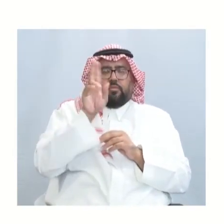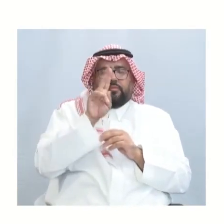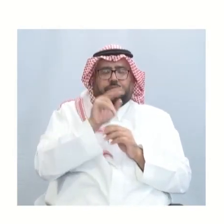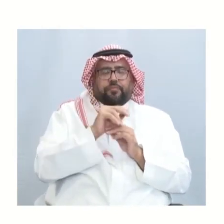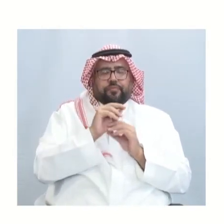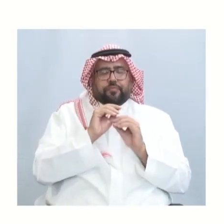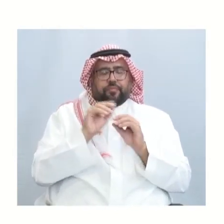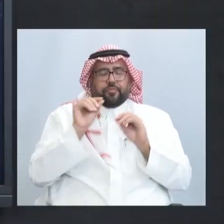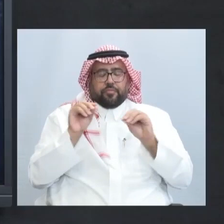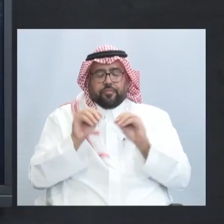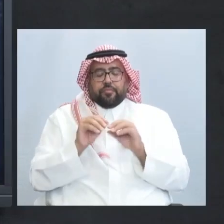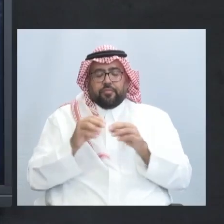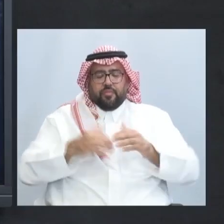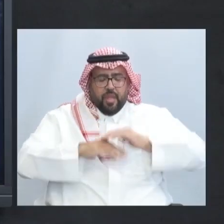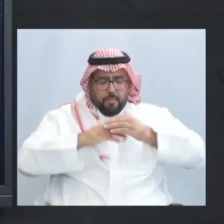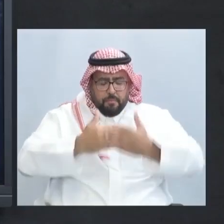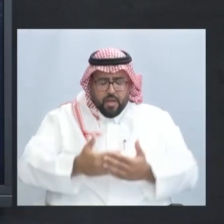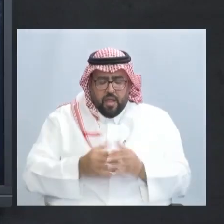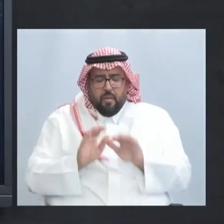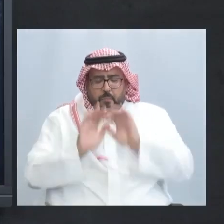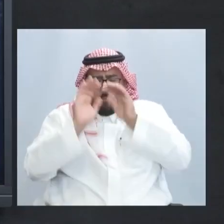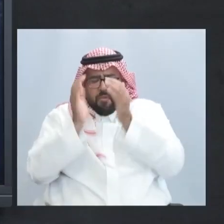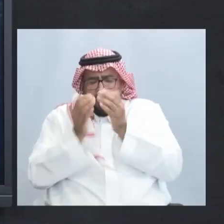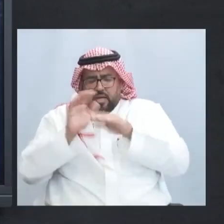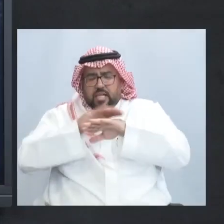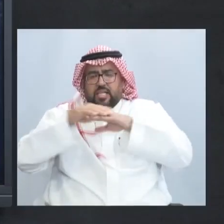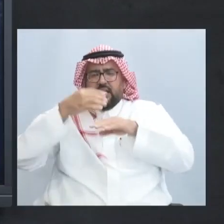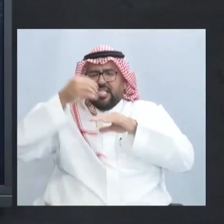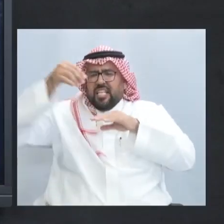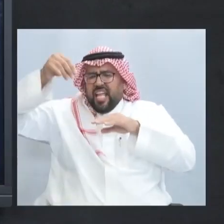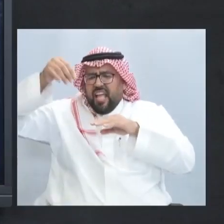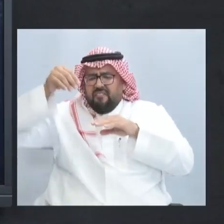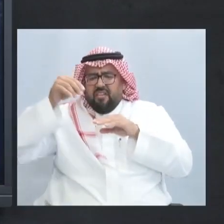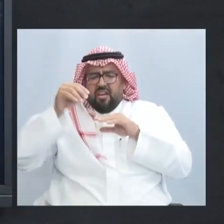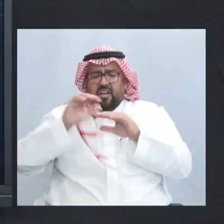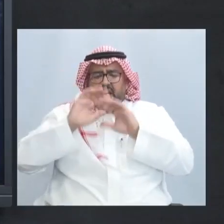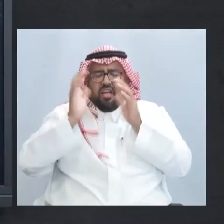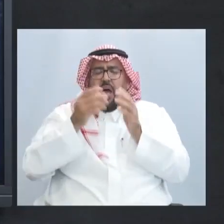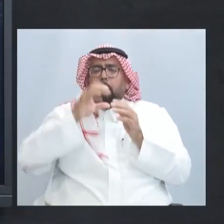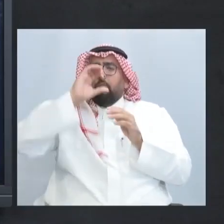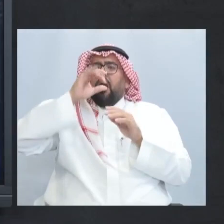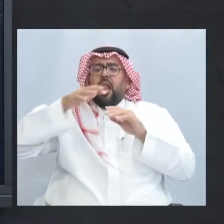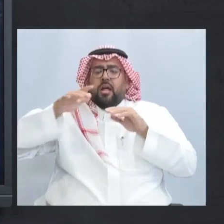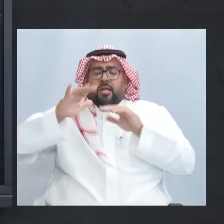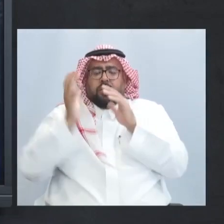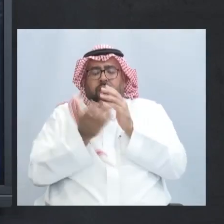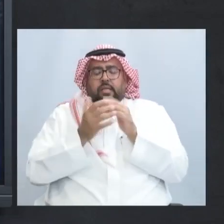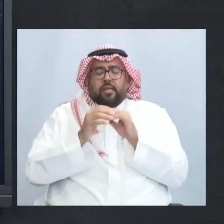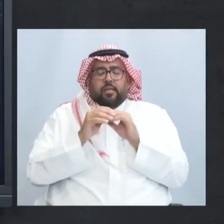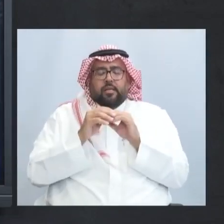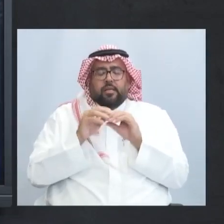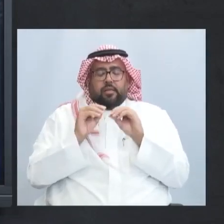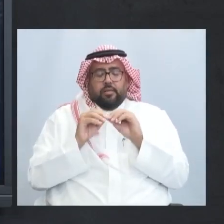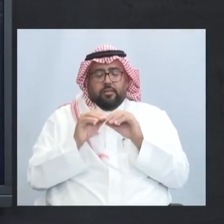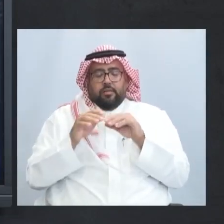التي يكون الجنين لديها محاطا بغشاء رهل وهو الغشاء المملوء بالسائل والذي يحمي الجنين